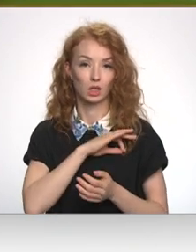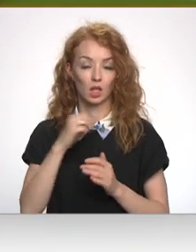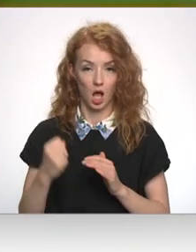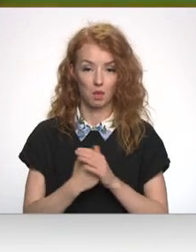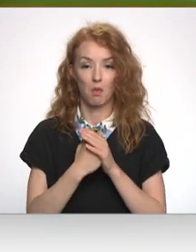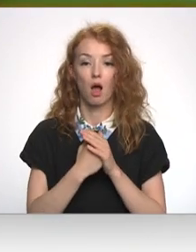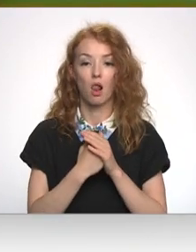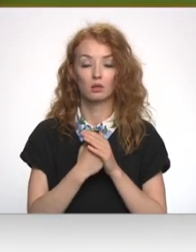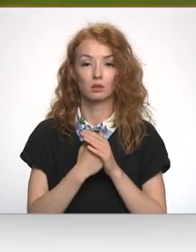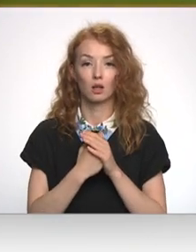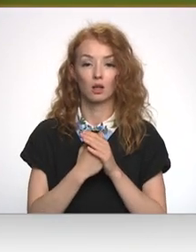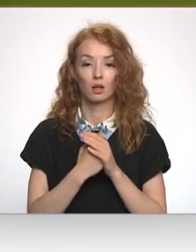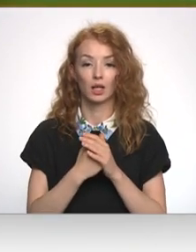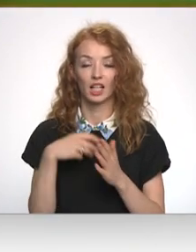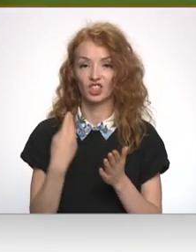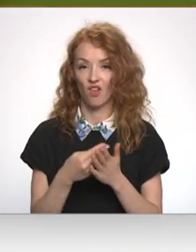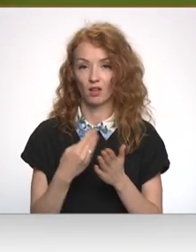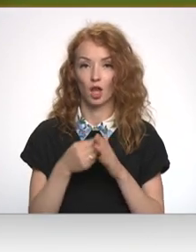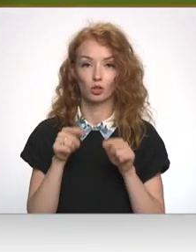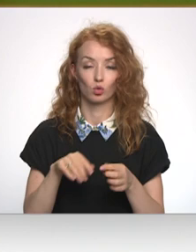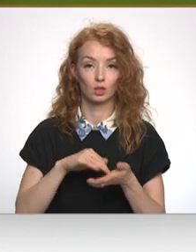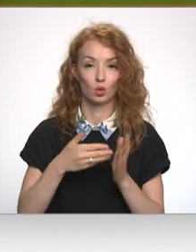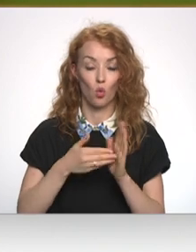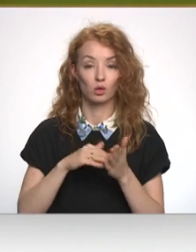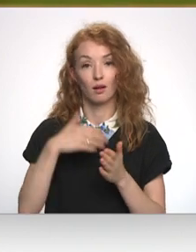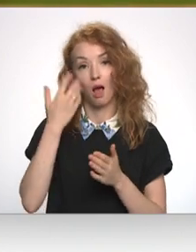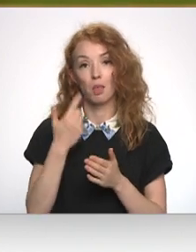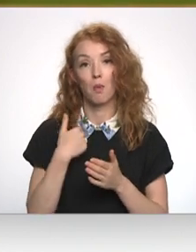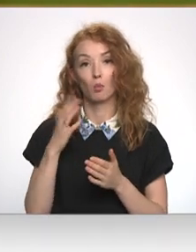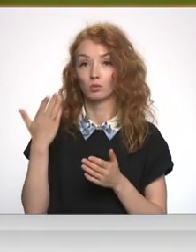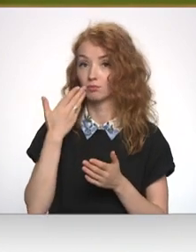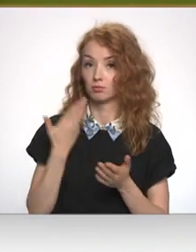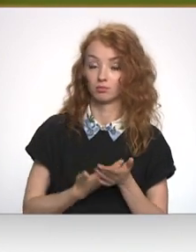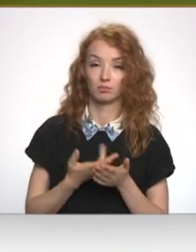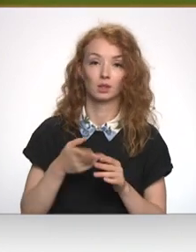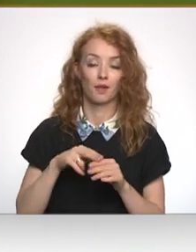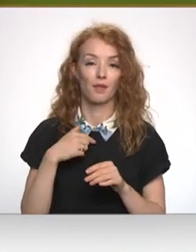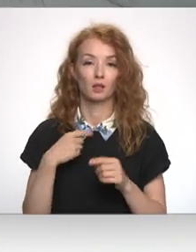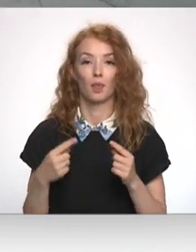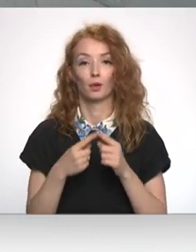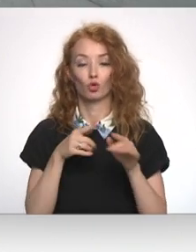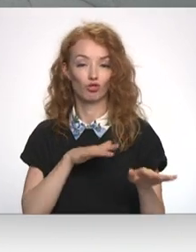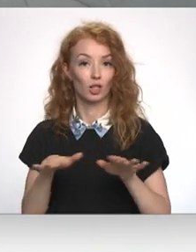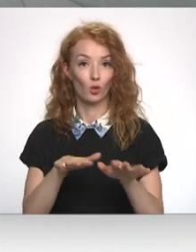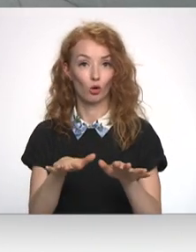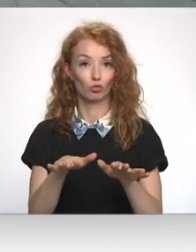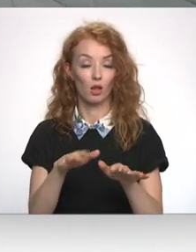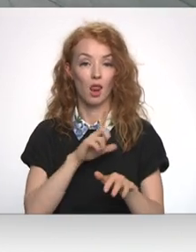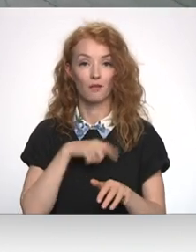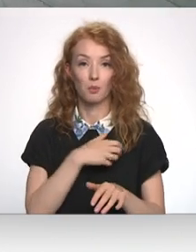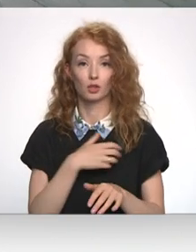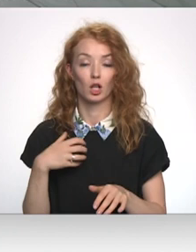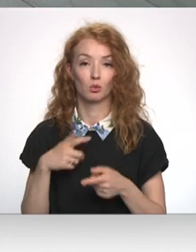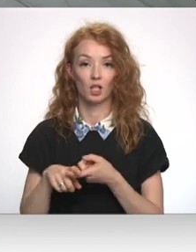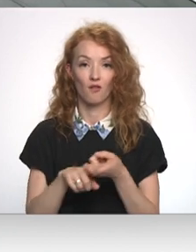atbalsta izvērtēt šo situāciju un tiklīdz kā man būs ieteikums arī attiecīgi rīkošos. Latvijas pašvaldības